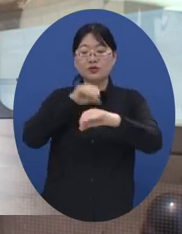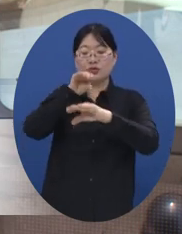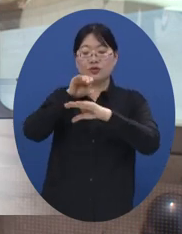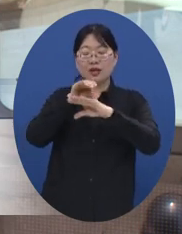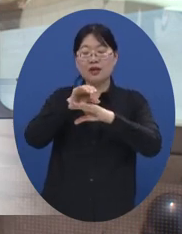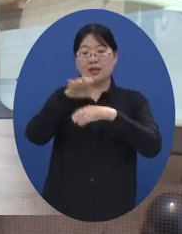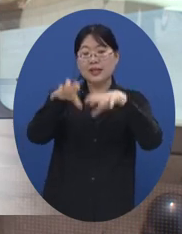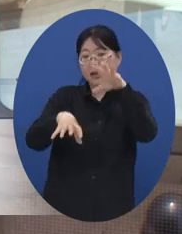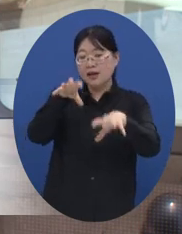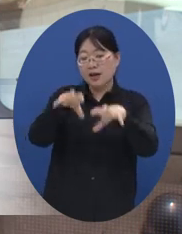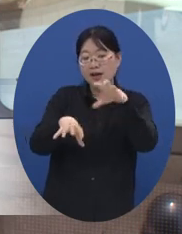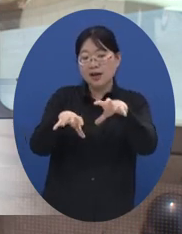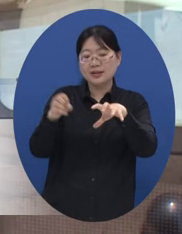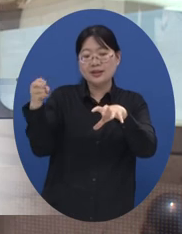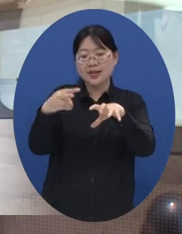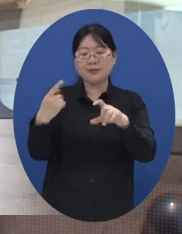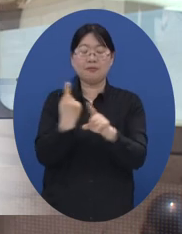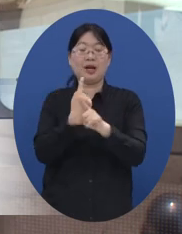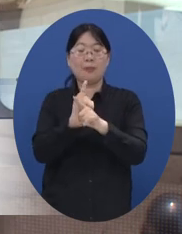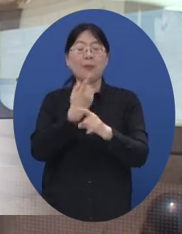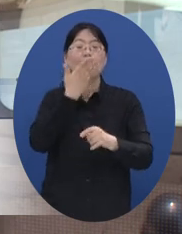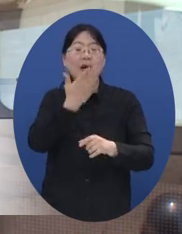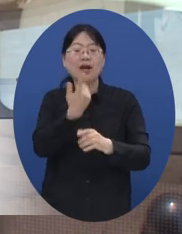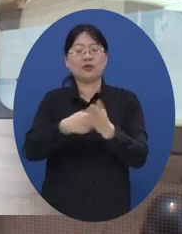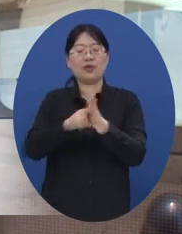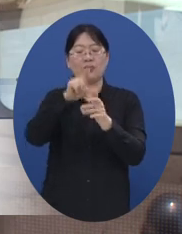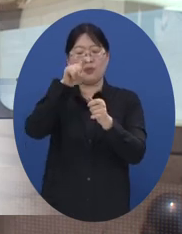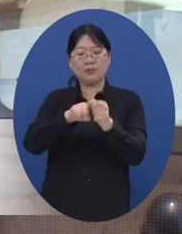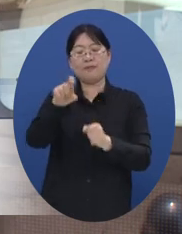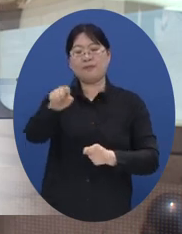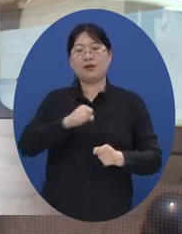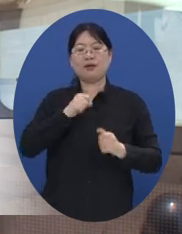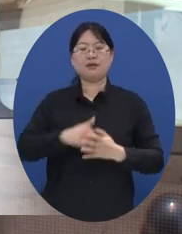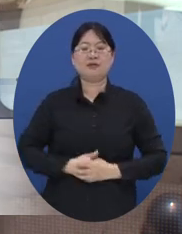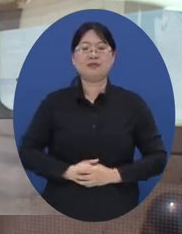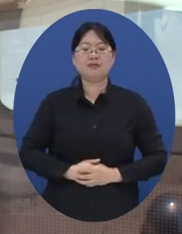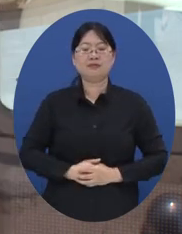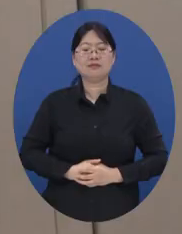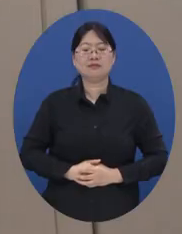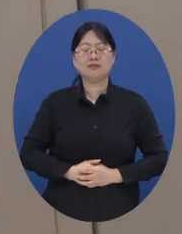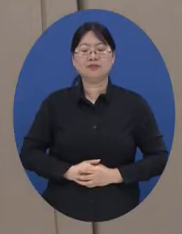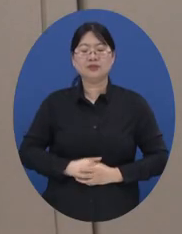대한민국의 자율주행 단지로 거듭 태어나게 하는 데그 목표가 있습니다.